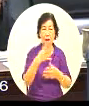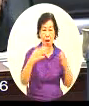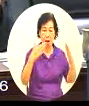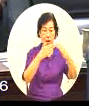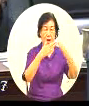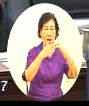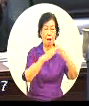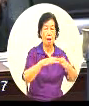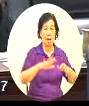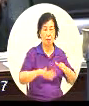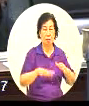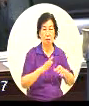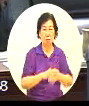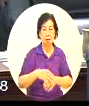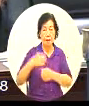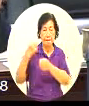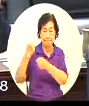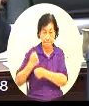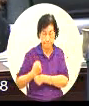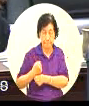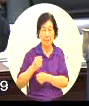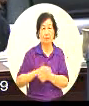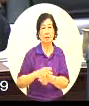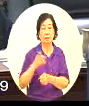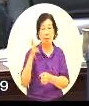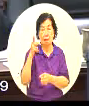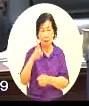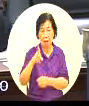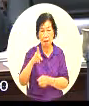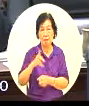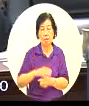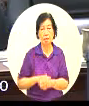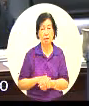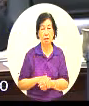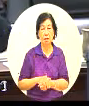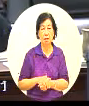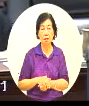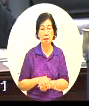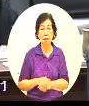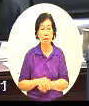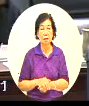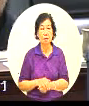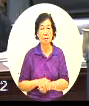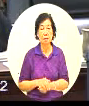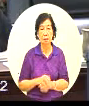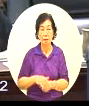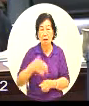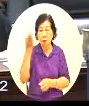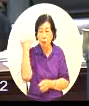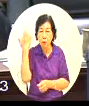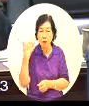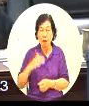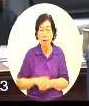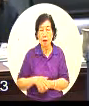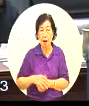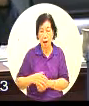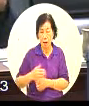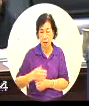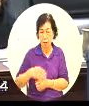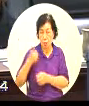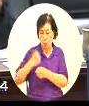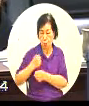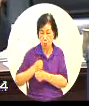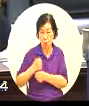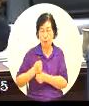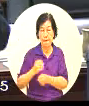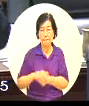科，存兵役科呢。这功能呢，我为什么咧讲？较早兵真济时阵，吼，兵啊